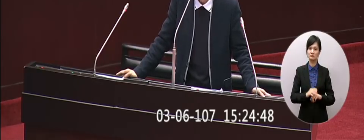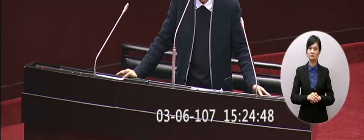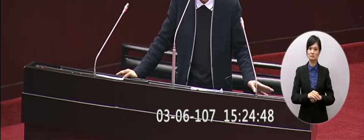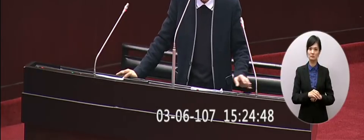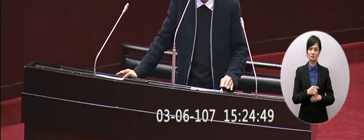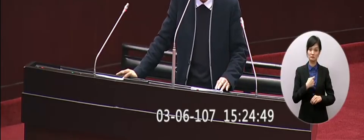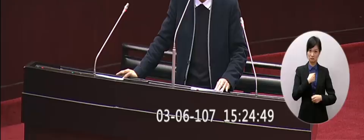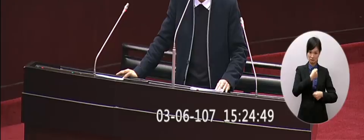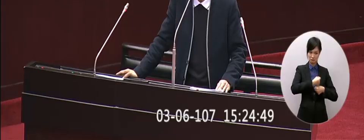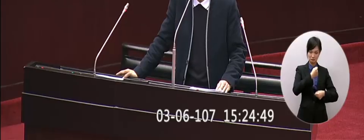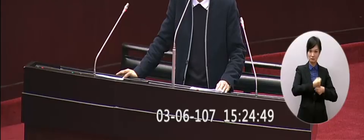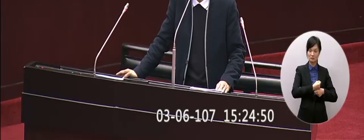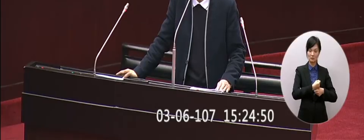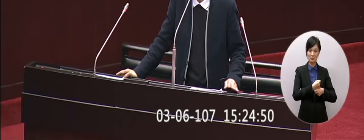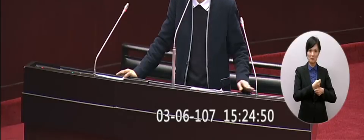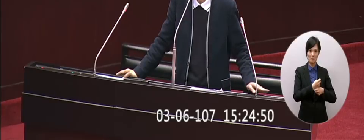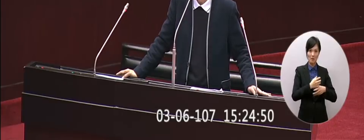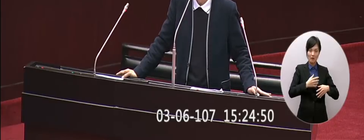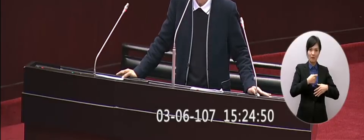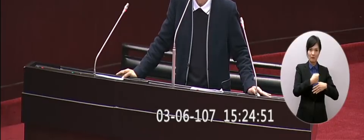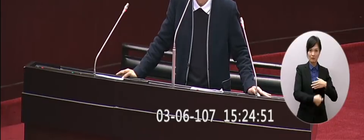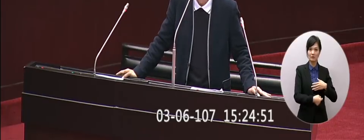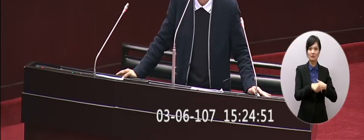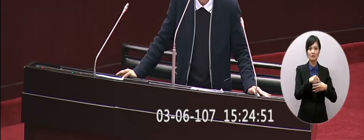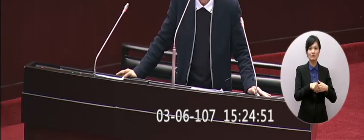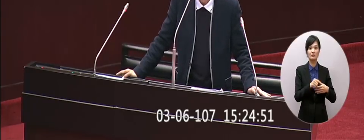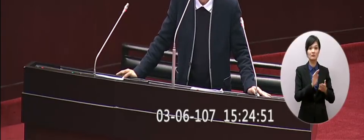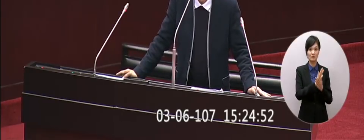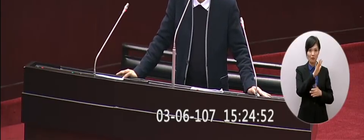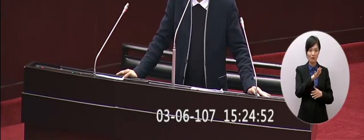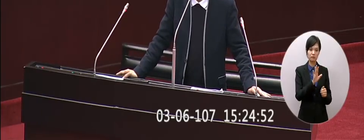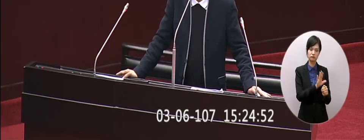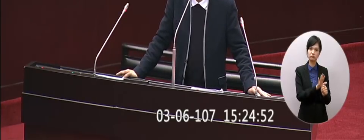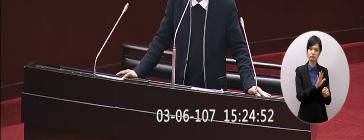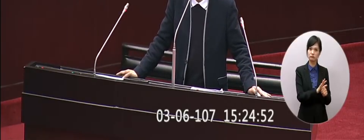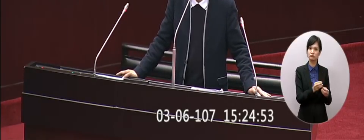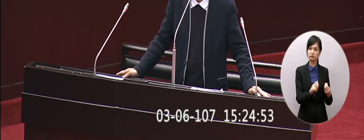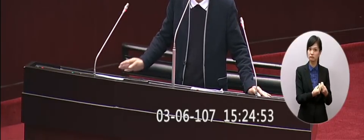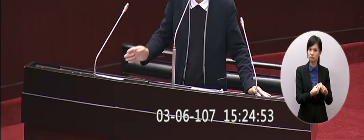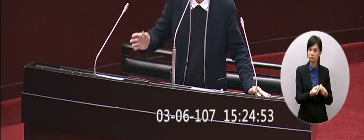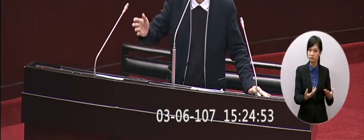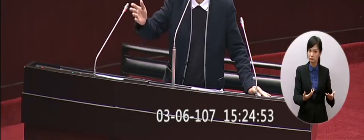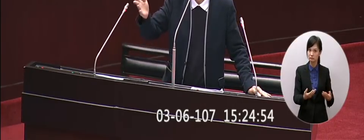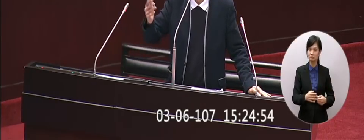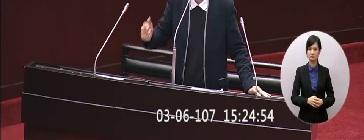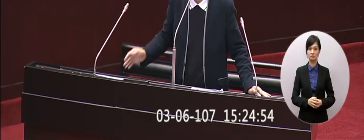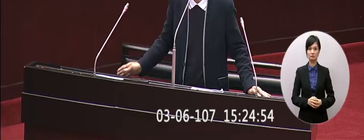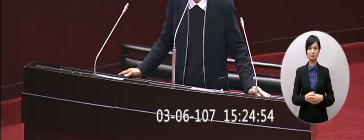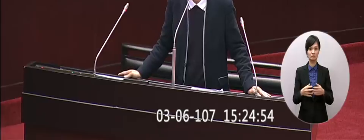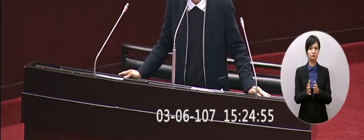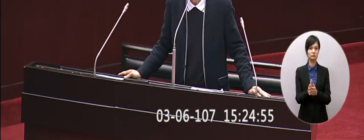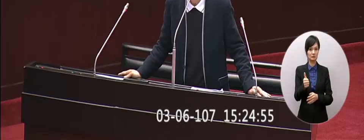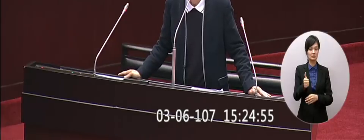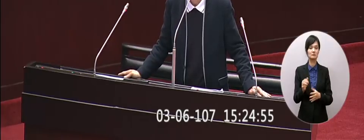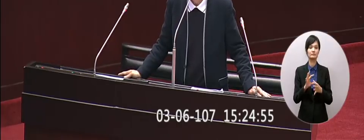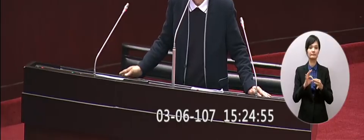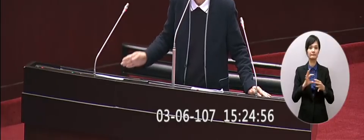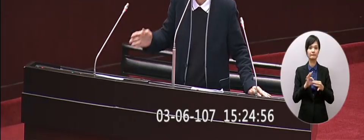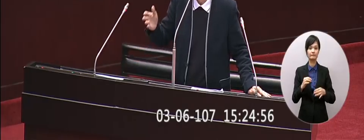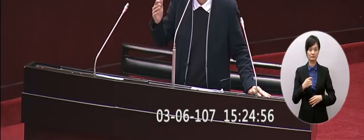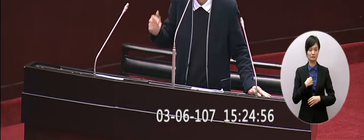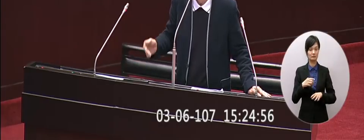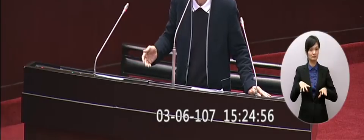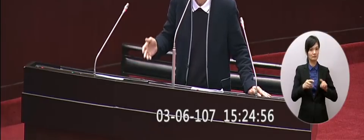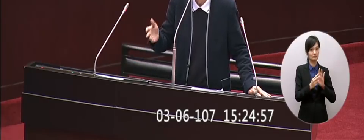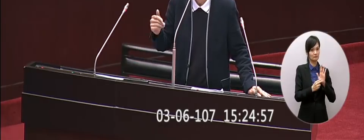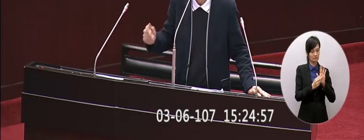个劳工的一个重建的一个制度的一个重要性啊。啊，部长没关系，我论述完之后再请